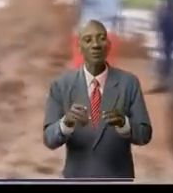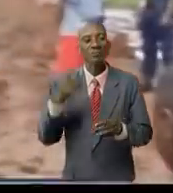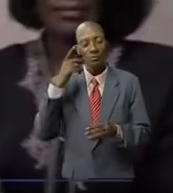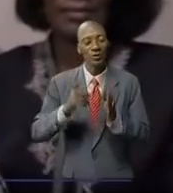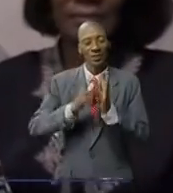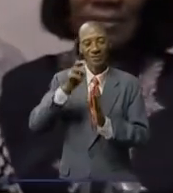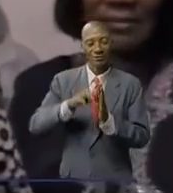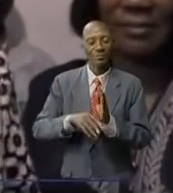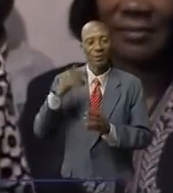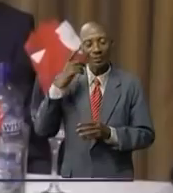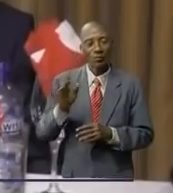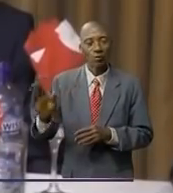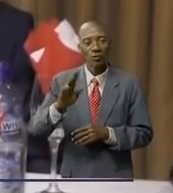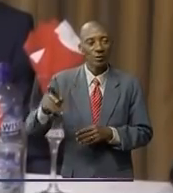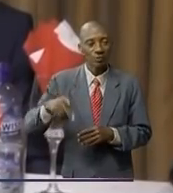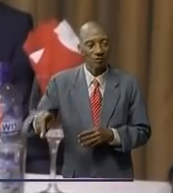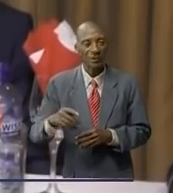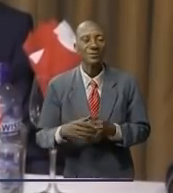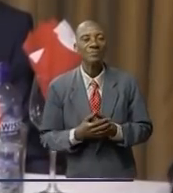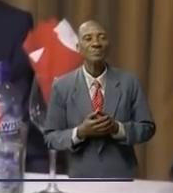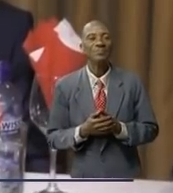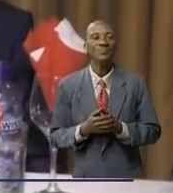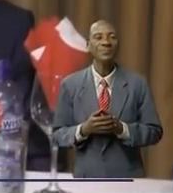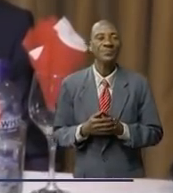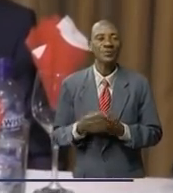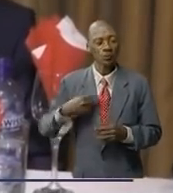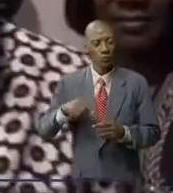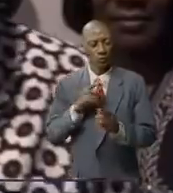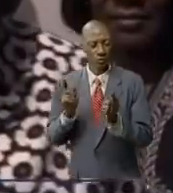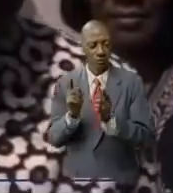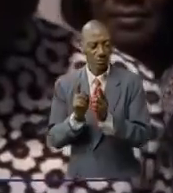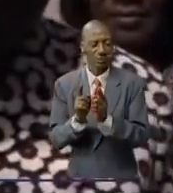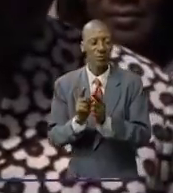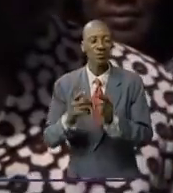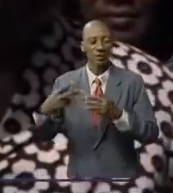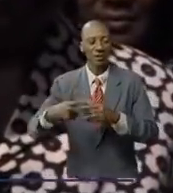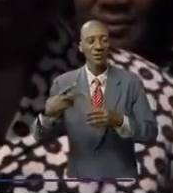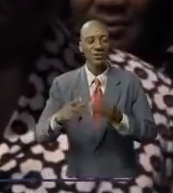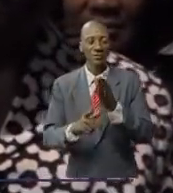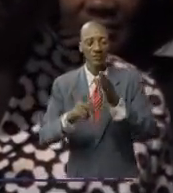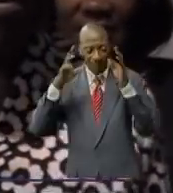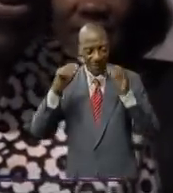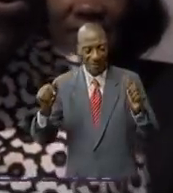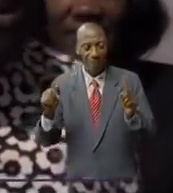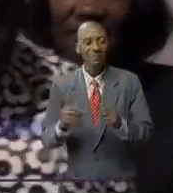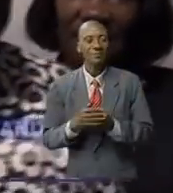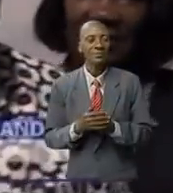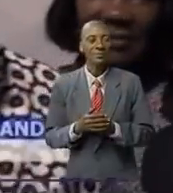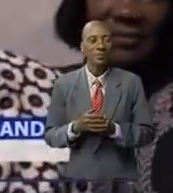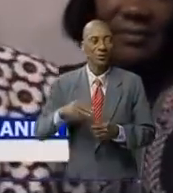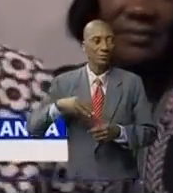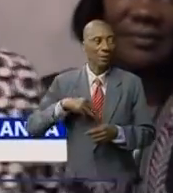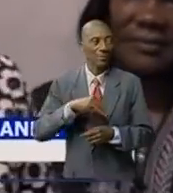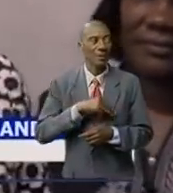Équateur. Nous sommes venus rencontrer le deuxième vice-président du Sénat, qui est membre du Grand